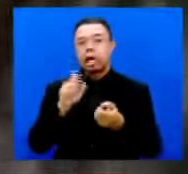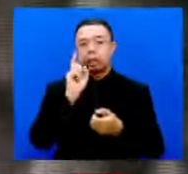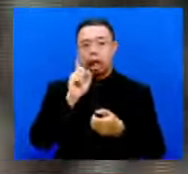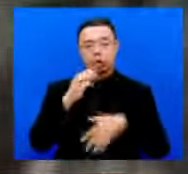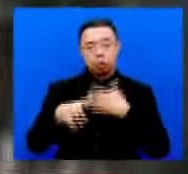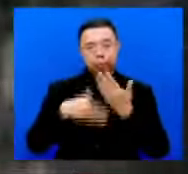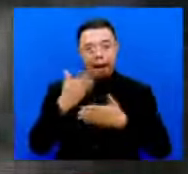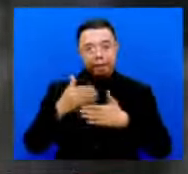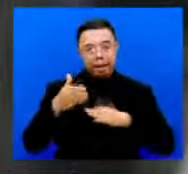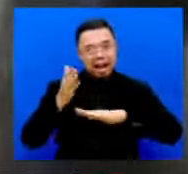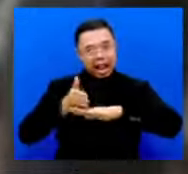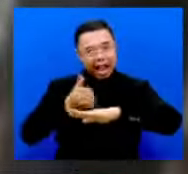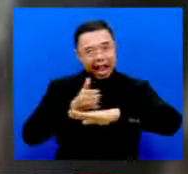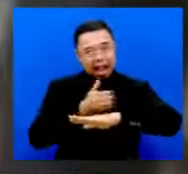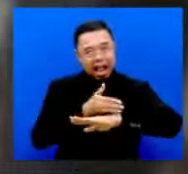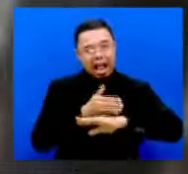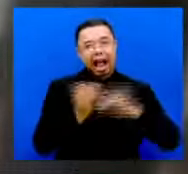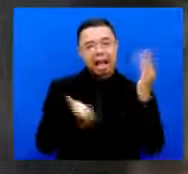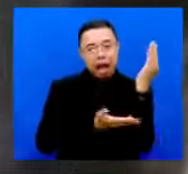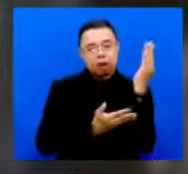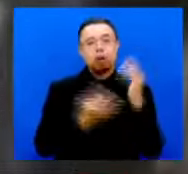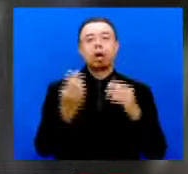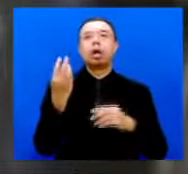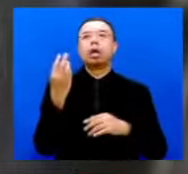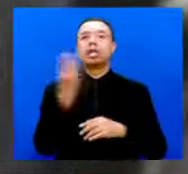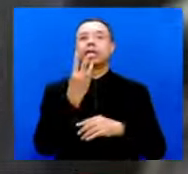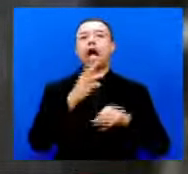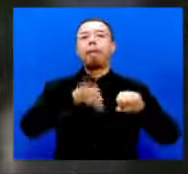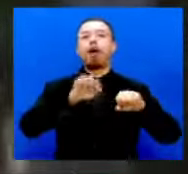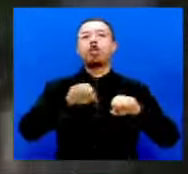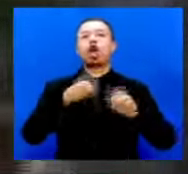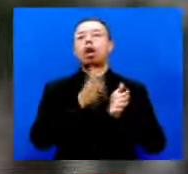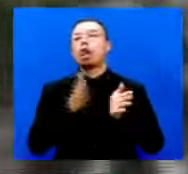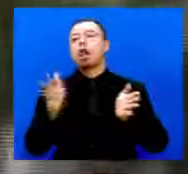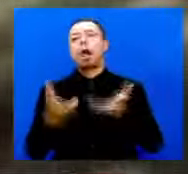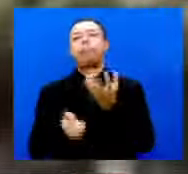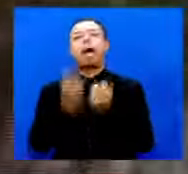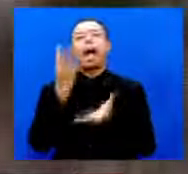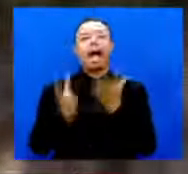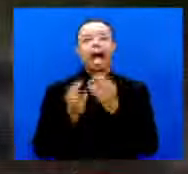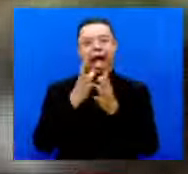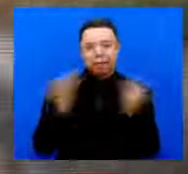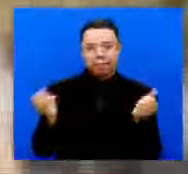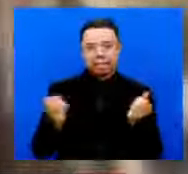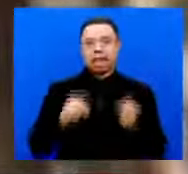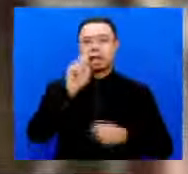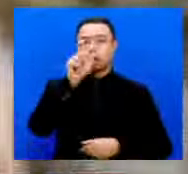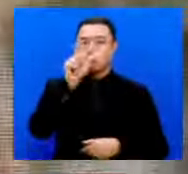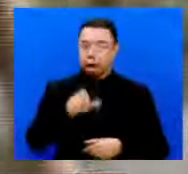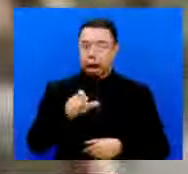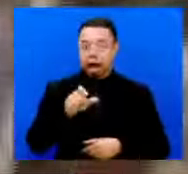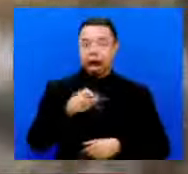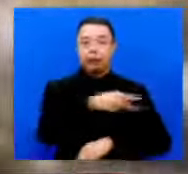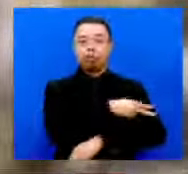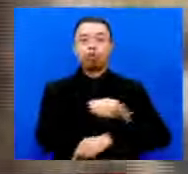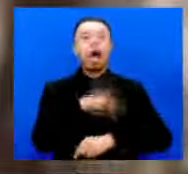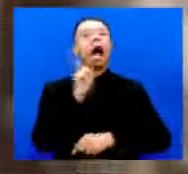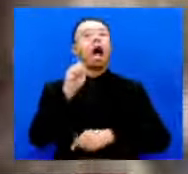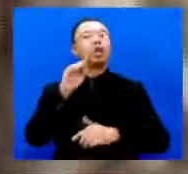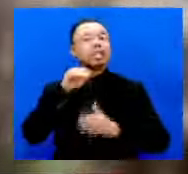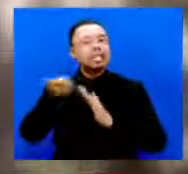pemotong kayu dan 3 unit sepeda motor ikut ludes terbakar. Bahkan seorang petugas pemadam terpaksa dilarikan ke Rumah